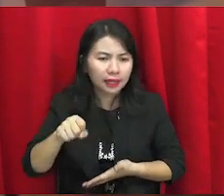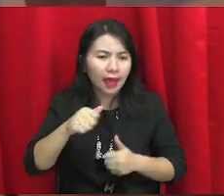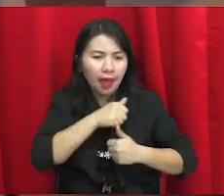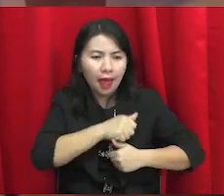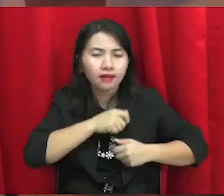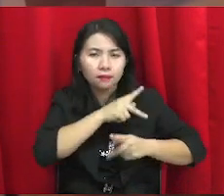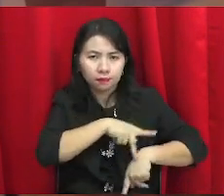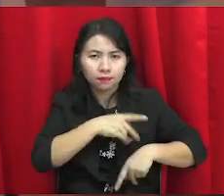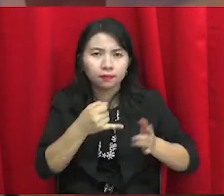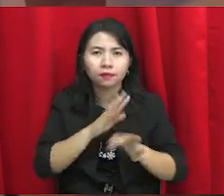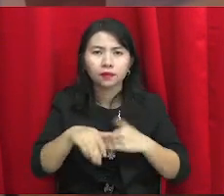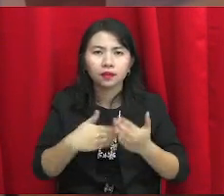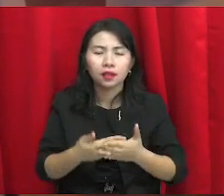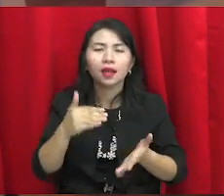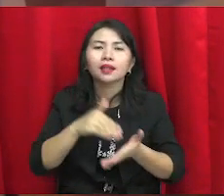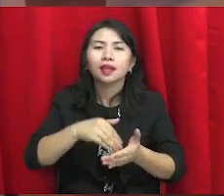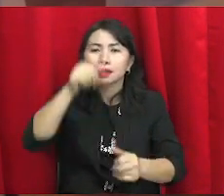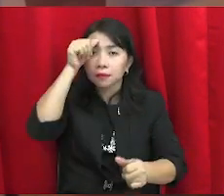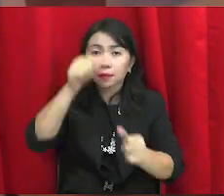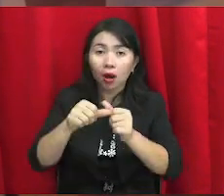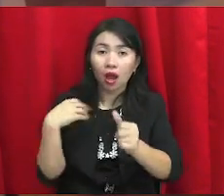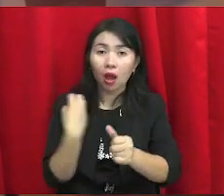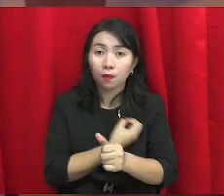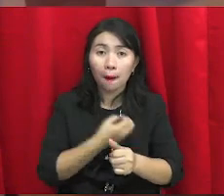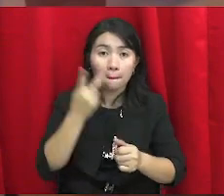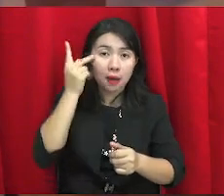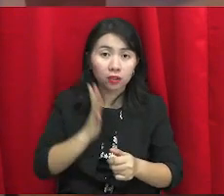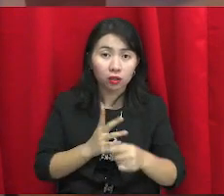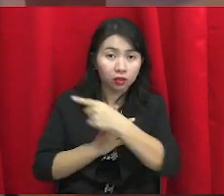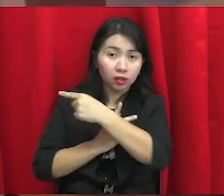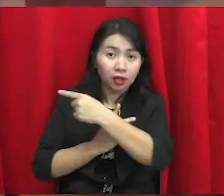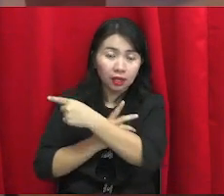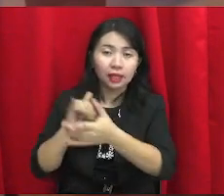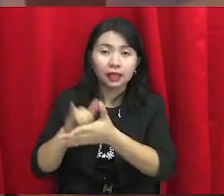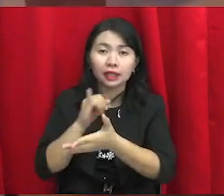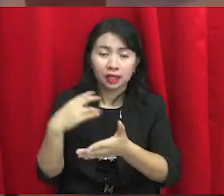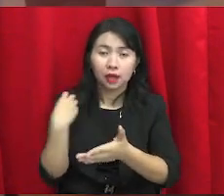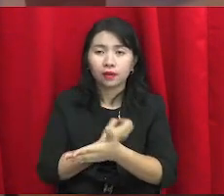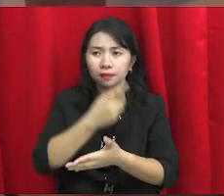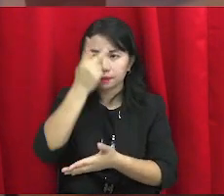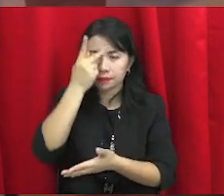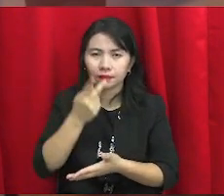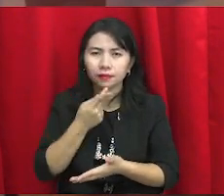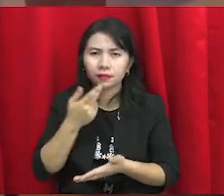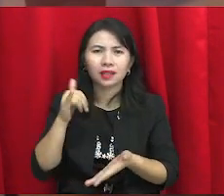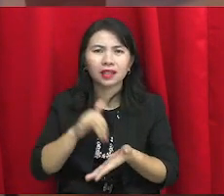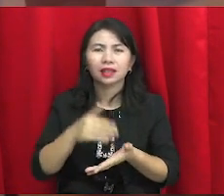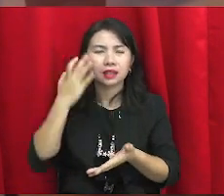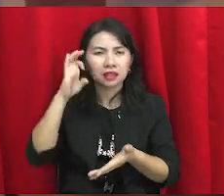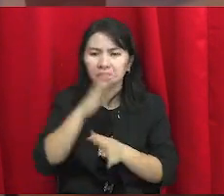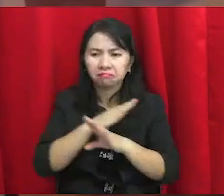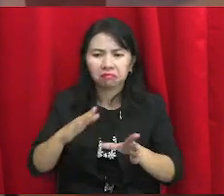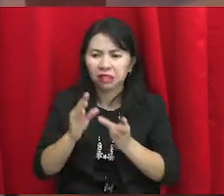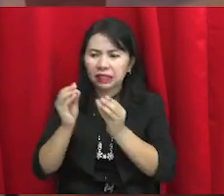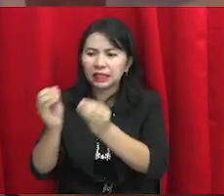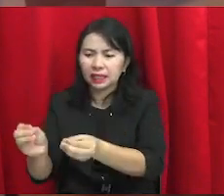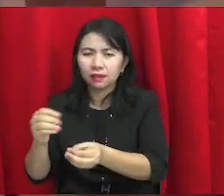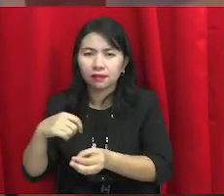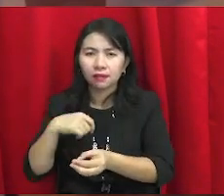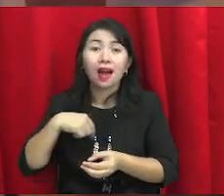yan. That's right. Tandaan natin, ang pastor natin, parang magulang din natin yan, eh. Hindi yan yung magbibigay sa atin ng